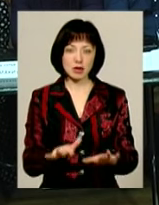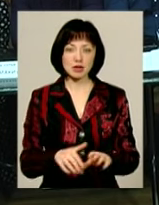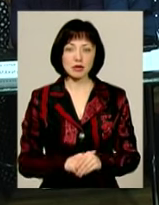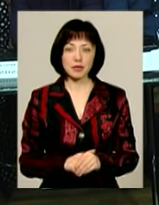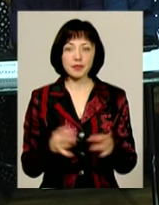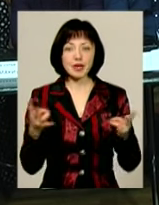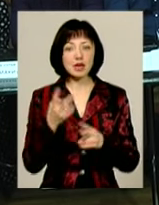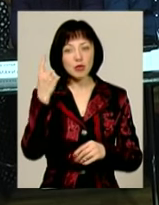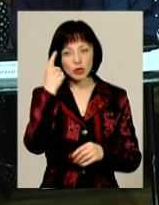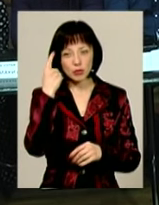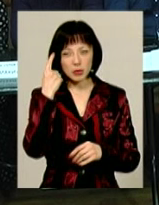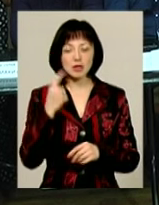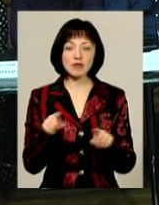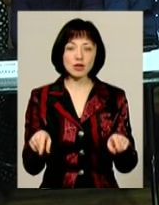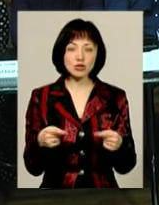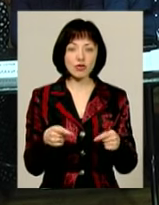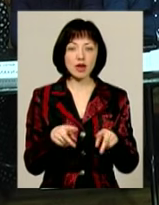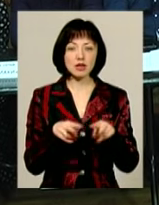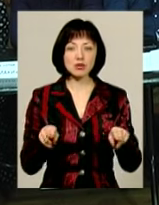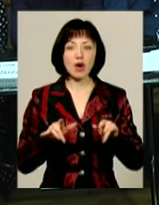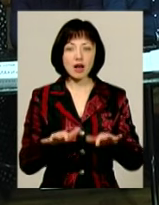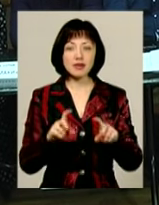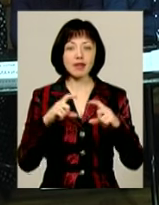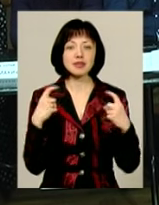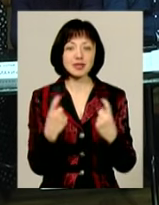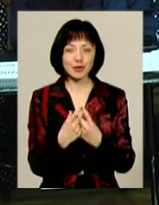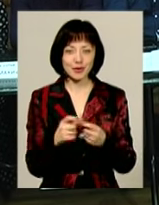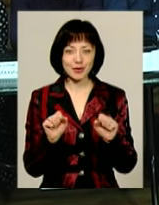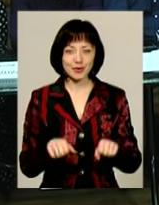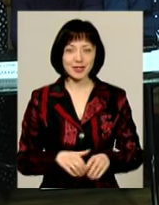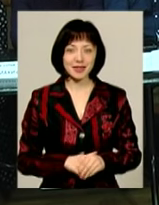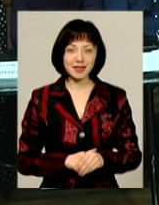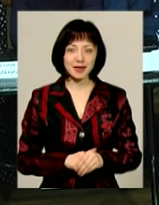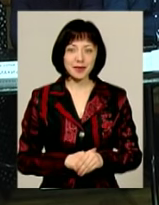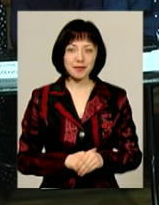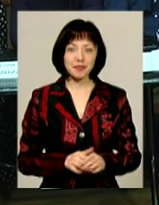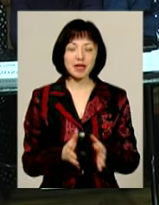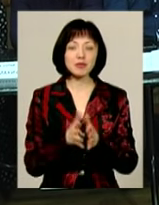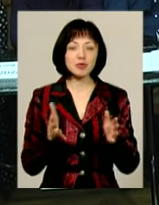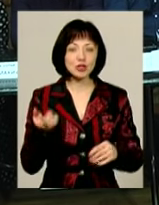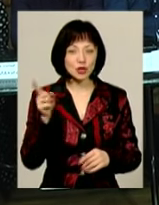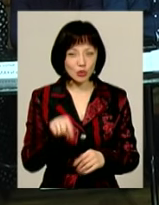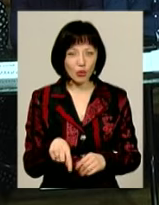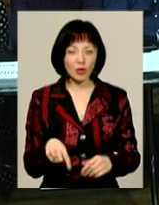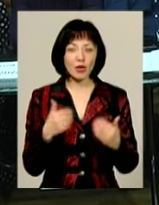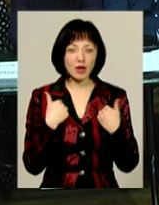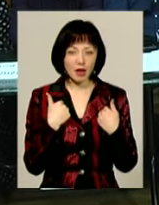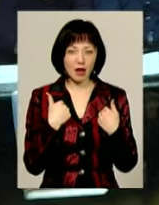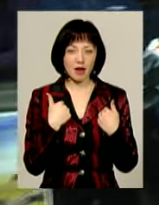Треба подумати, влаштувати подібну акцію десь на стадіоні. Можливо, хай тепліше трохи буде. Більше того, я